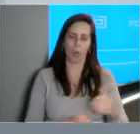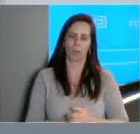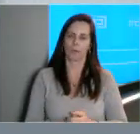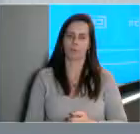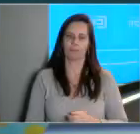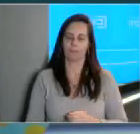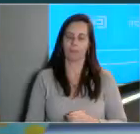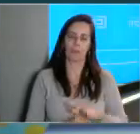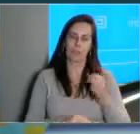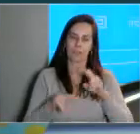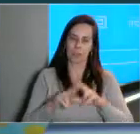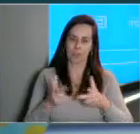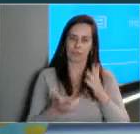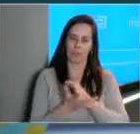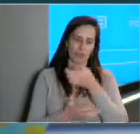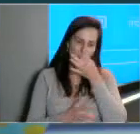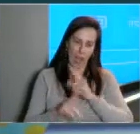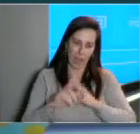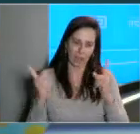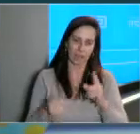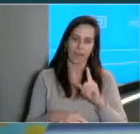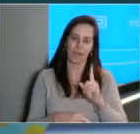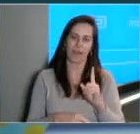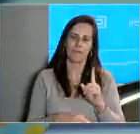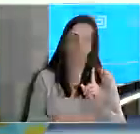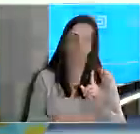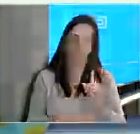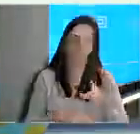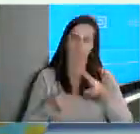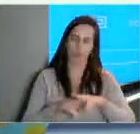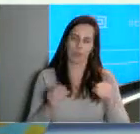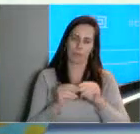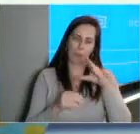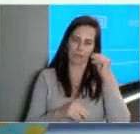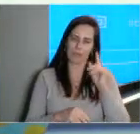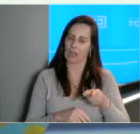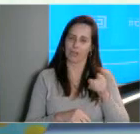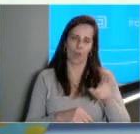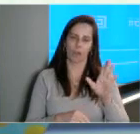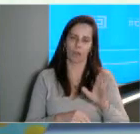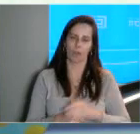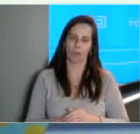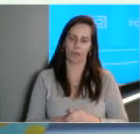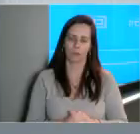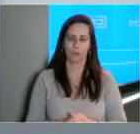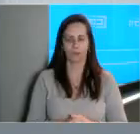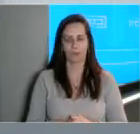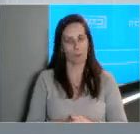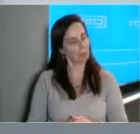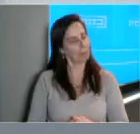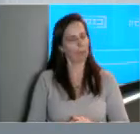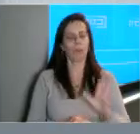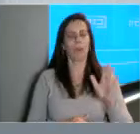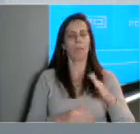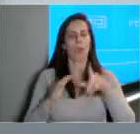לא מגיעה לממשלה. אם היא תישאר עם מרץ, זה כבר שאלה בפני עצמה, אבל היא תישאר עם אמיר פרץ, היא חייבת לו חסד נעורים. מעולה,